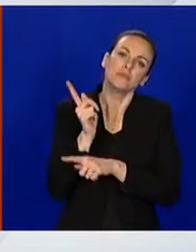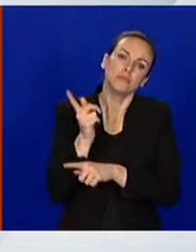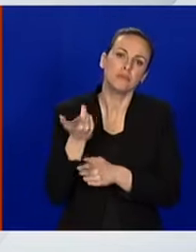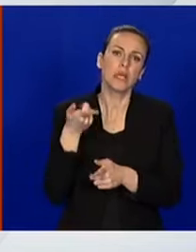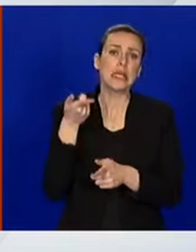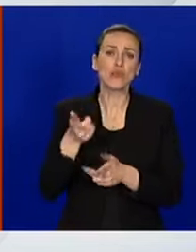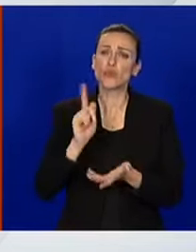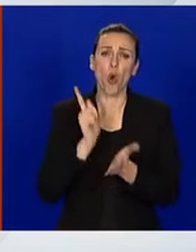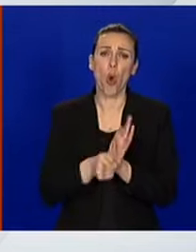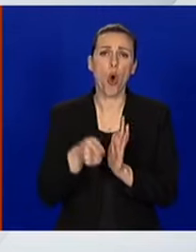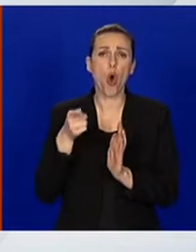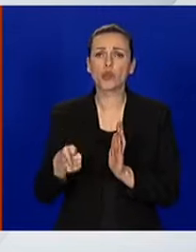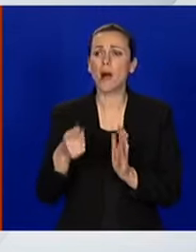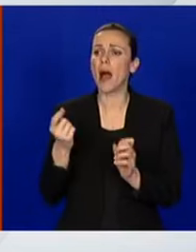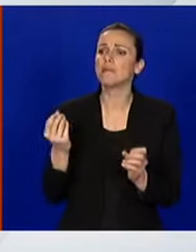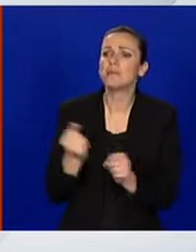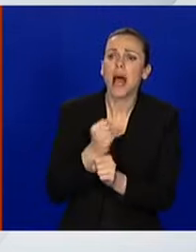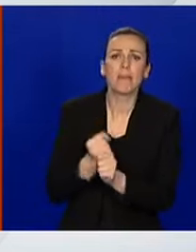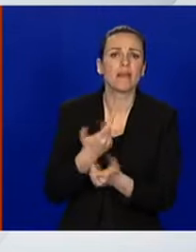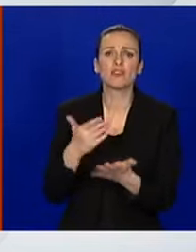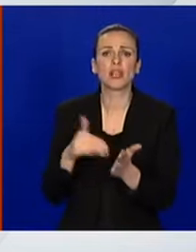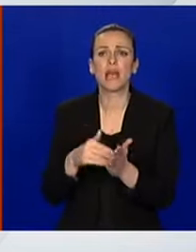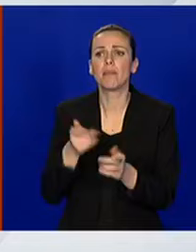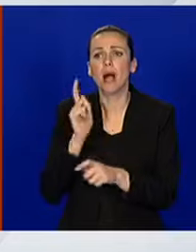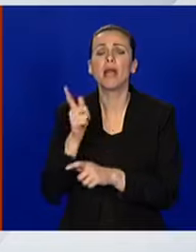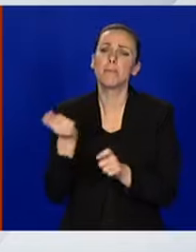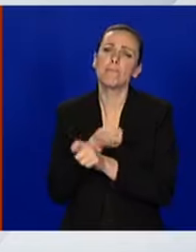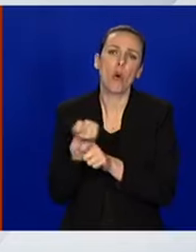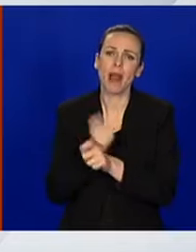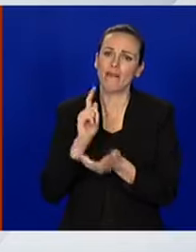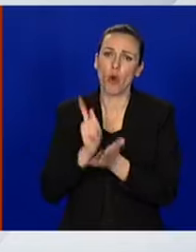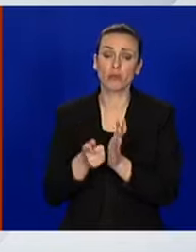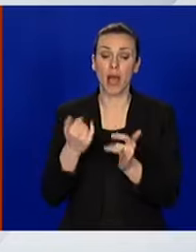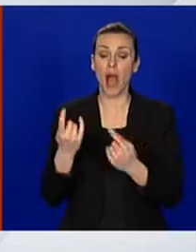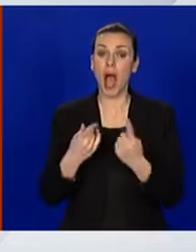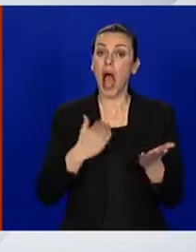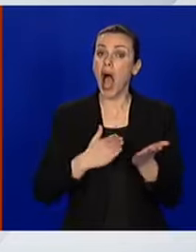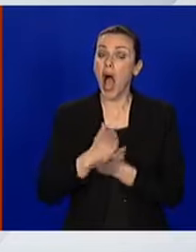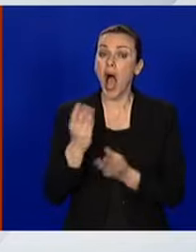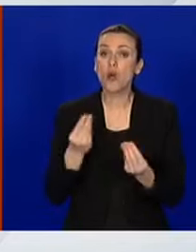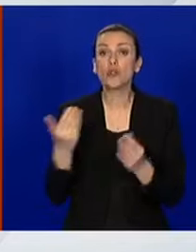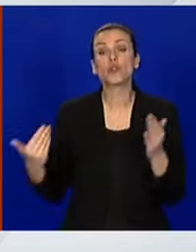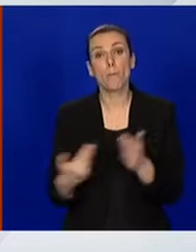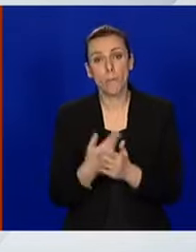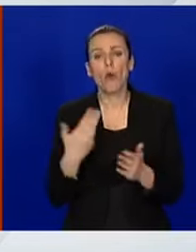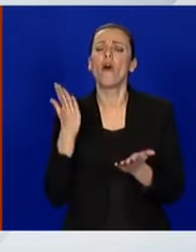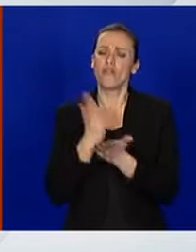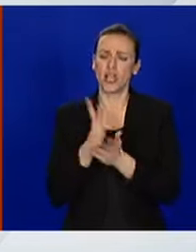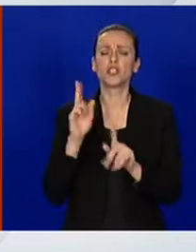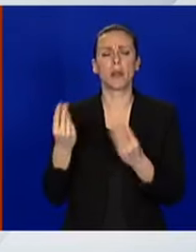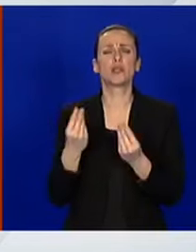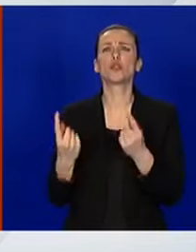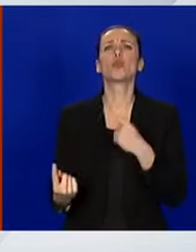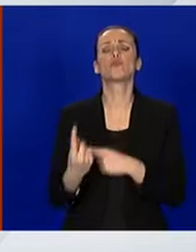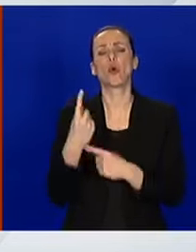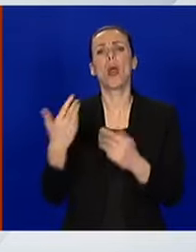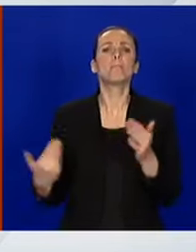licu mjesta intervenira i popravi stanje. Ukoliko se nešto ponovi, bilo je i takvih slučajeva, onda